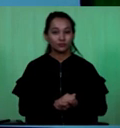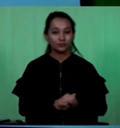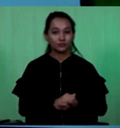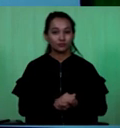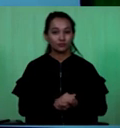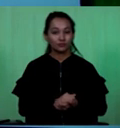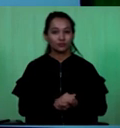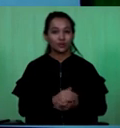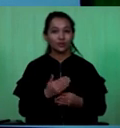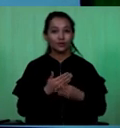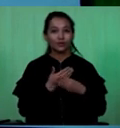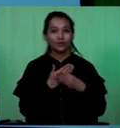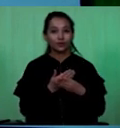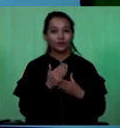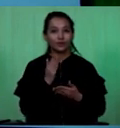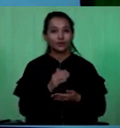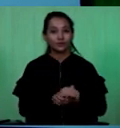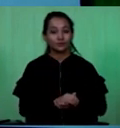Sizlarga biroz ko'maklashaman.